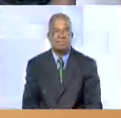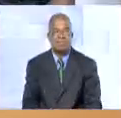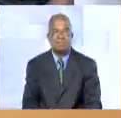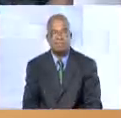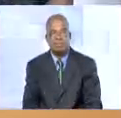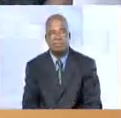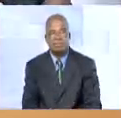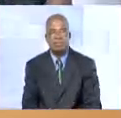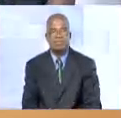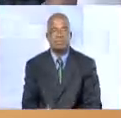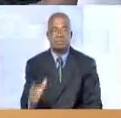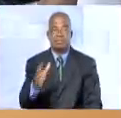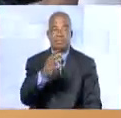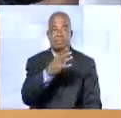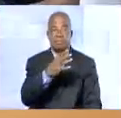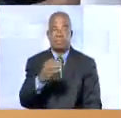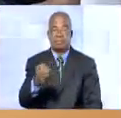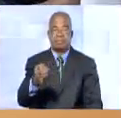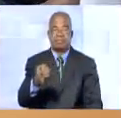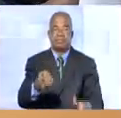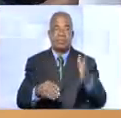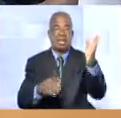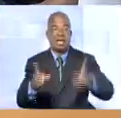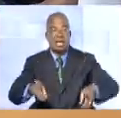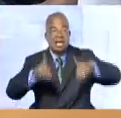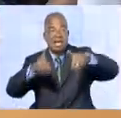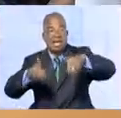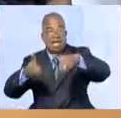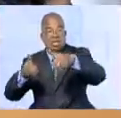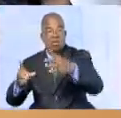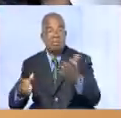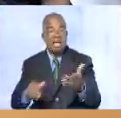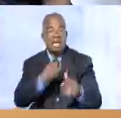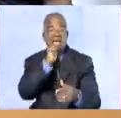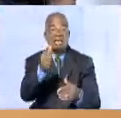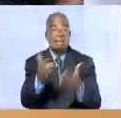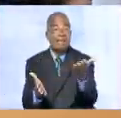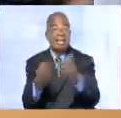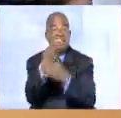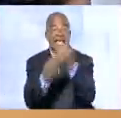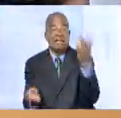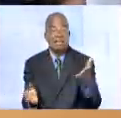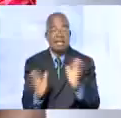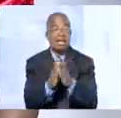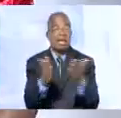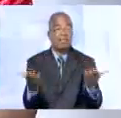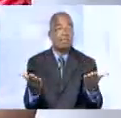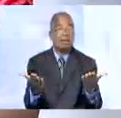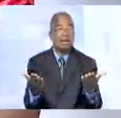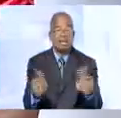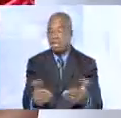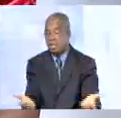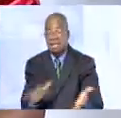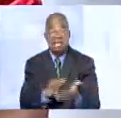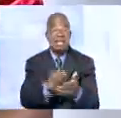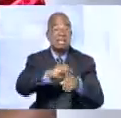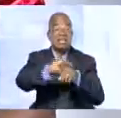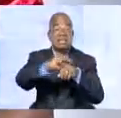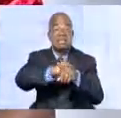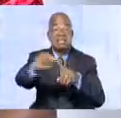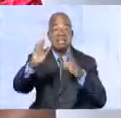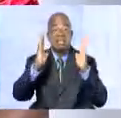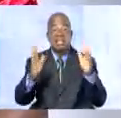Et certains cadres de la sélection, comme Drogba, sont absents. Un commentaire, Cathy ? Un commentaire, je pense que l'entraîneur Sabri Lamouchi l'a déjà fait.